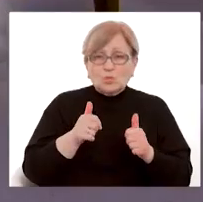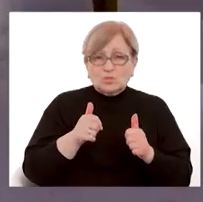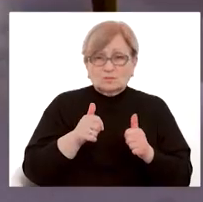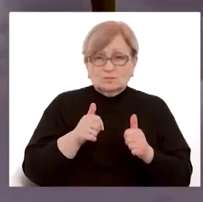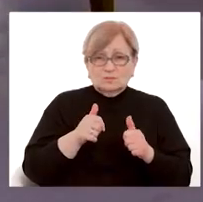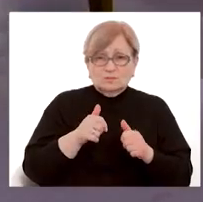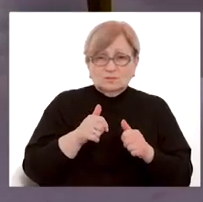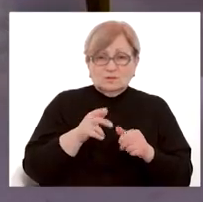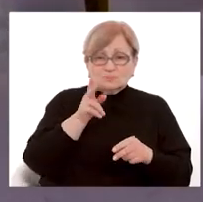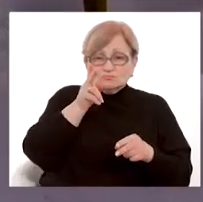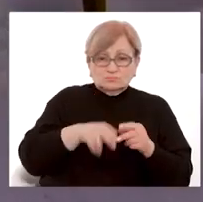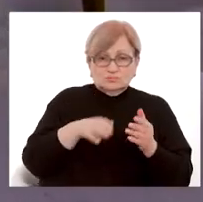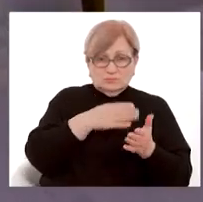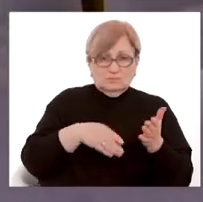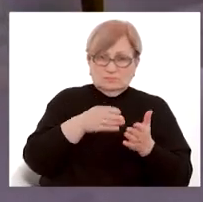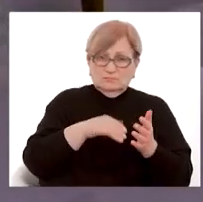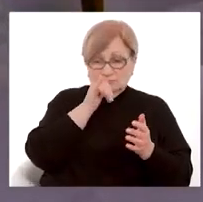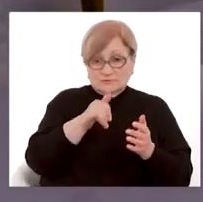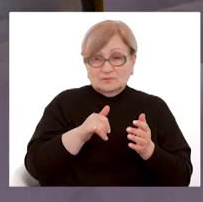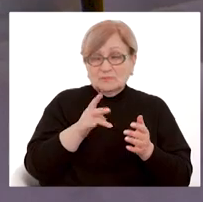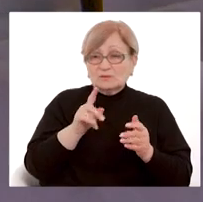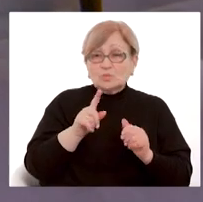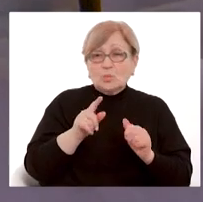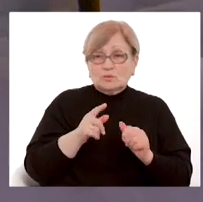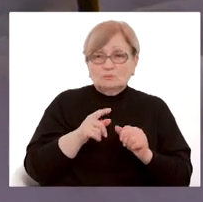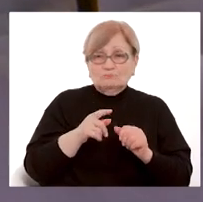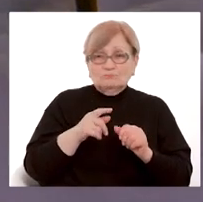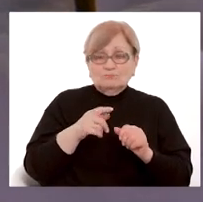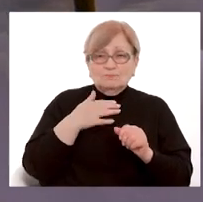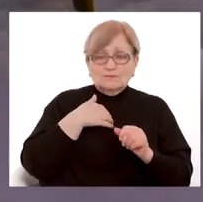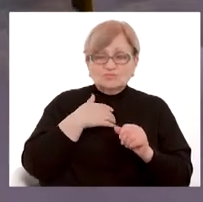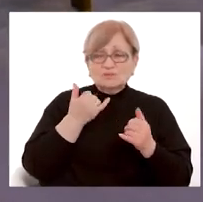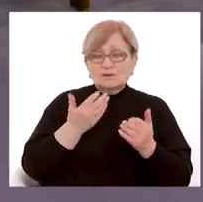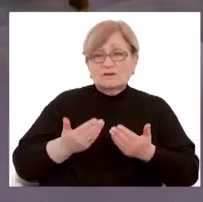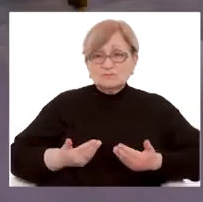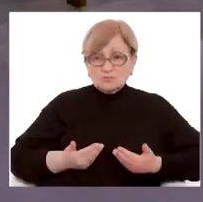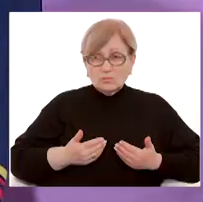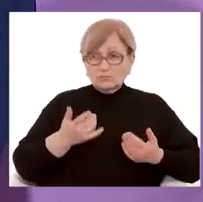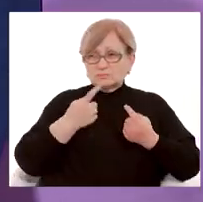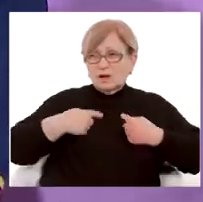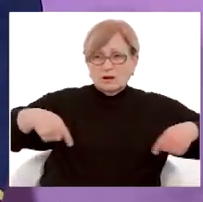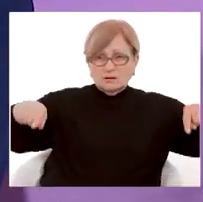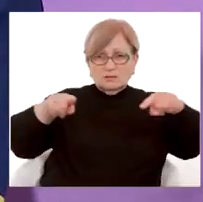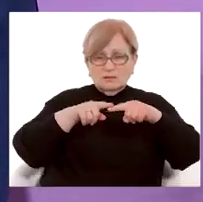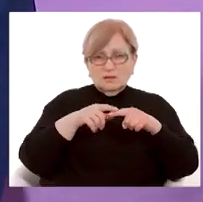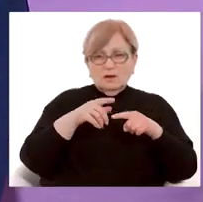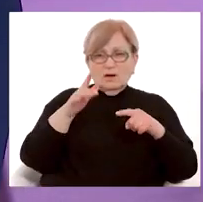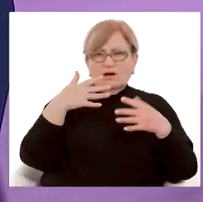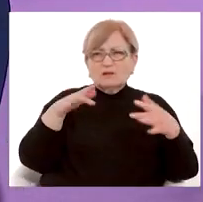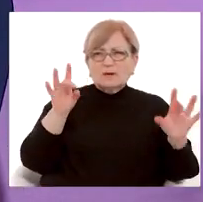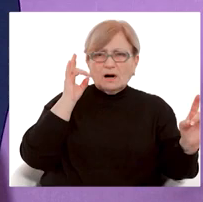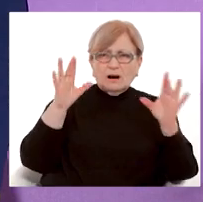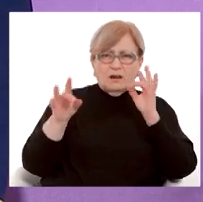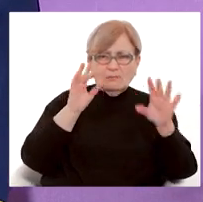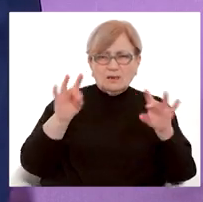და შემდგომ ხო რა რაღაც მოკლედ რო შევაჭამოთ და კი ბატონო, აი ჩვენ ახლა ისეთ გარემოში ვცხოვრობთ, რომ ნუ ძალიან ესეთი რეკლამირდება ხომ,